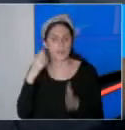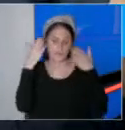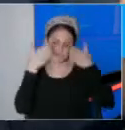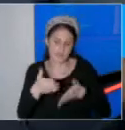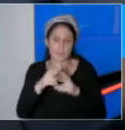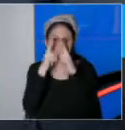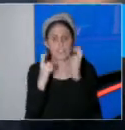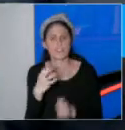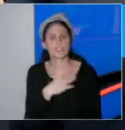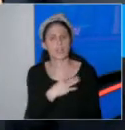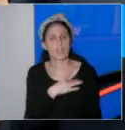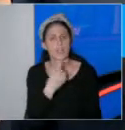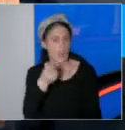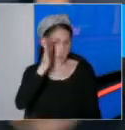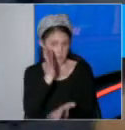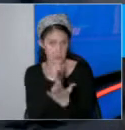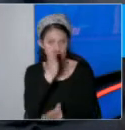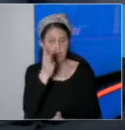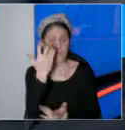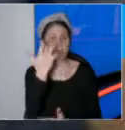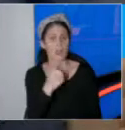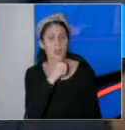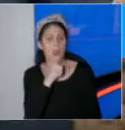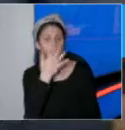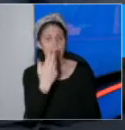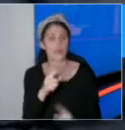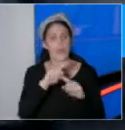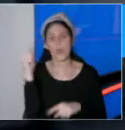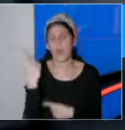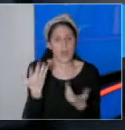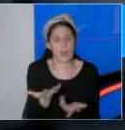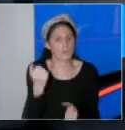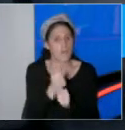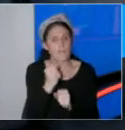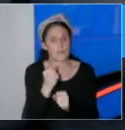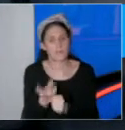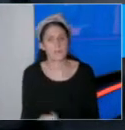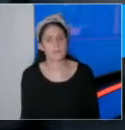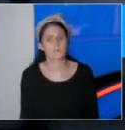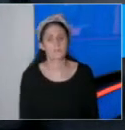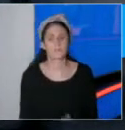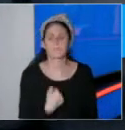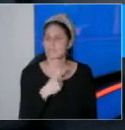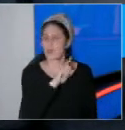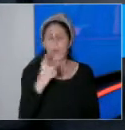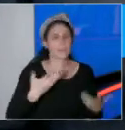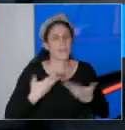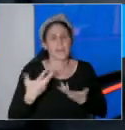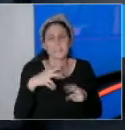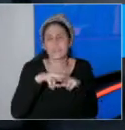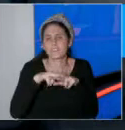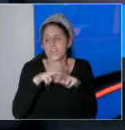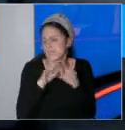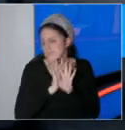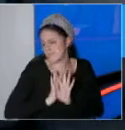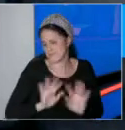כלומר, מה, אתה תקבע מתי אתם תהיו ירוקים ומתי לא? איך זה אמור לעבוד? אני לא מתייחס לצבעים האלו בכלל. אם